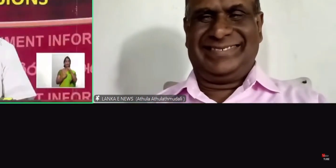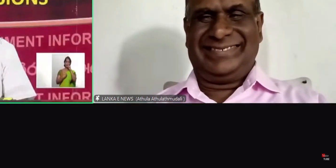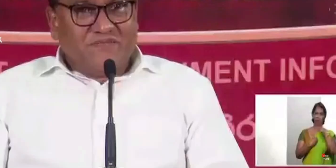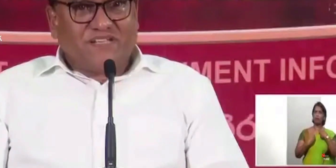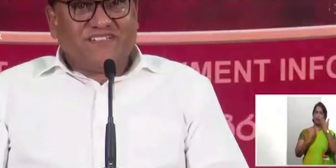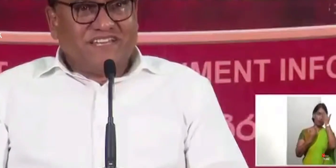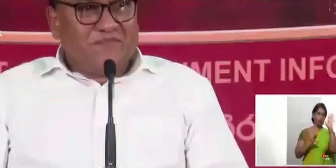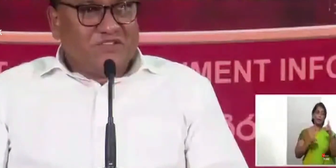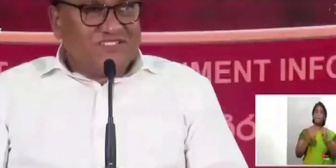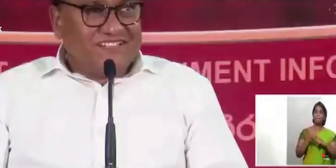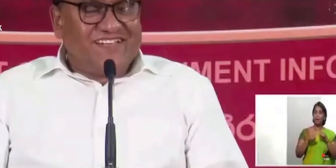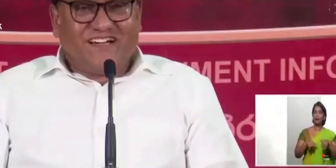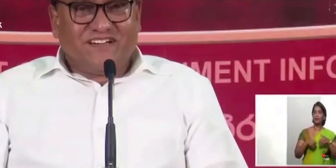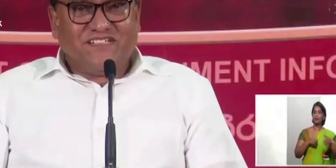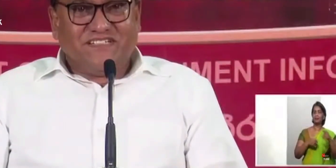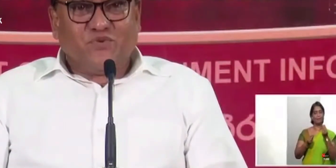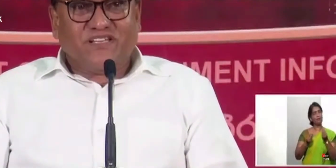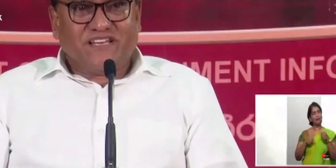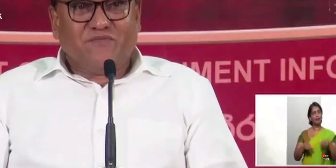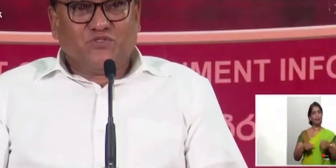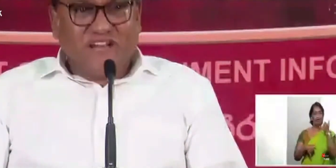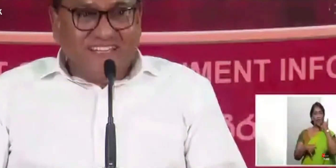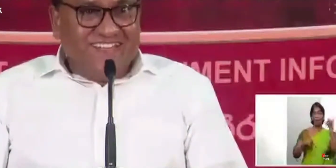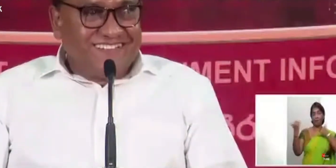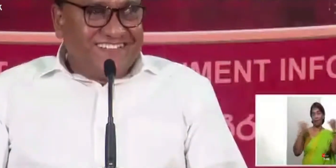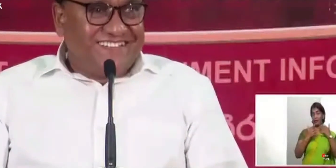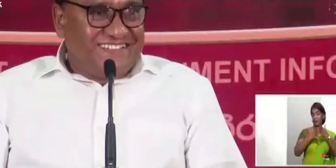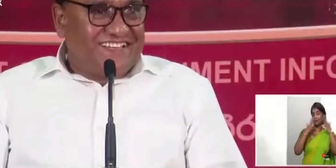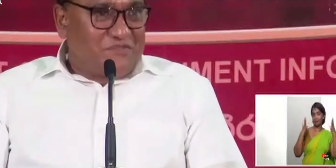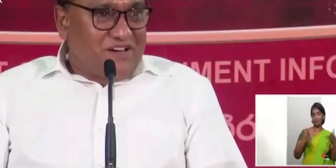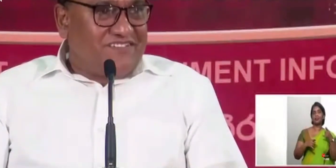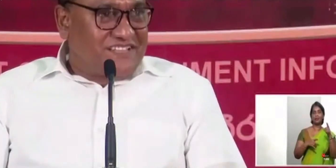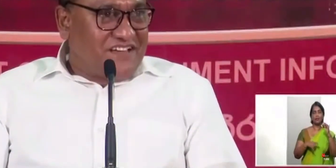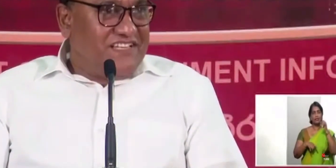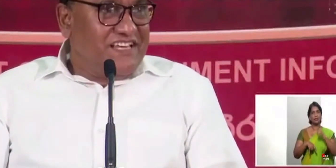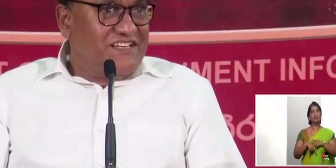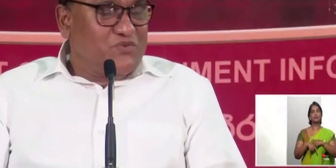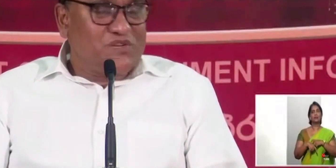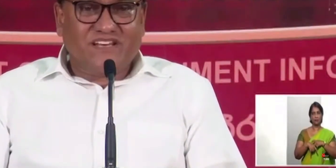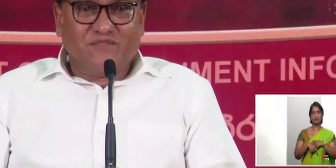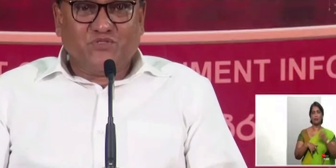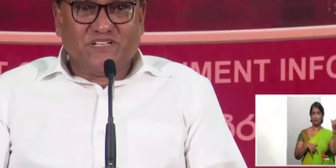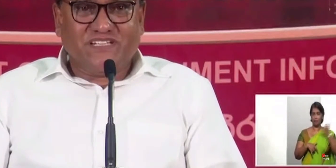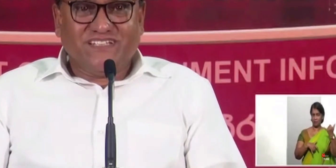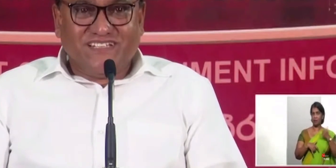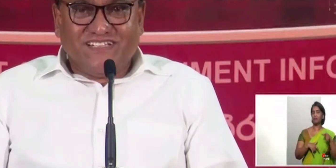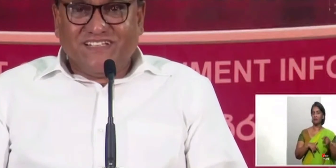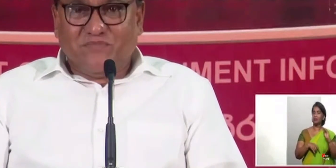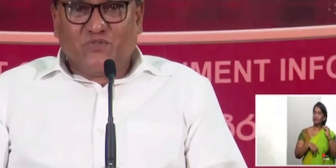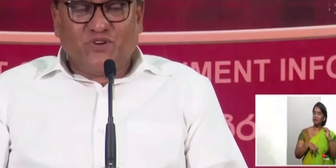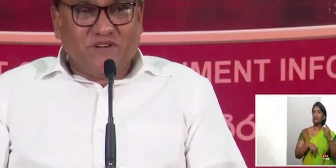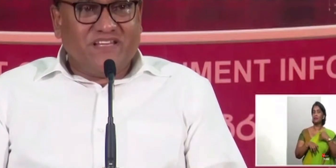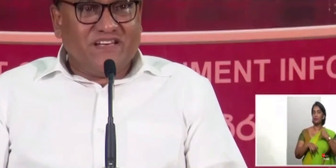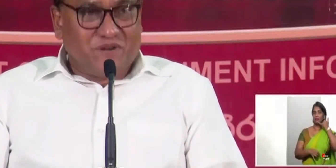ඔව්, ඇත්තටම ඒක විවෘතයි. ප්‍රශ්න තියෙන්නේ මේ දවස්වල ඉතින් ටිකක් දුරකථන ඇමතුම් වැඩි. ඒ නිසා සමහර අවස්ථාවලදී දුරකථන